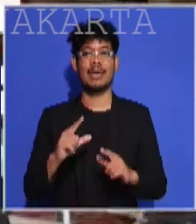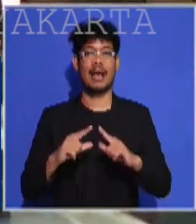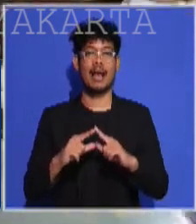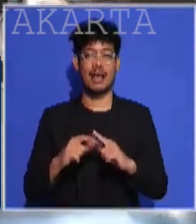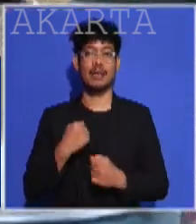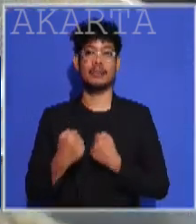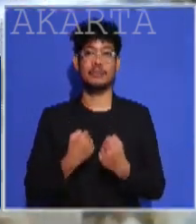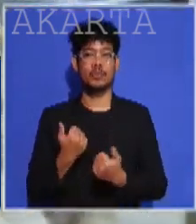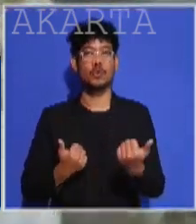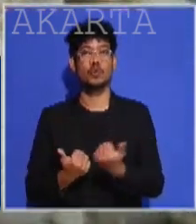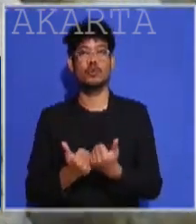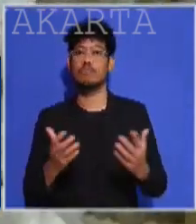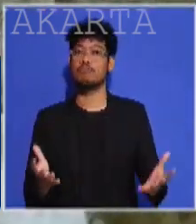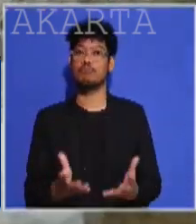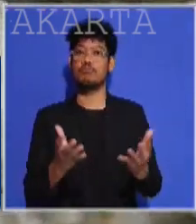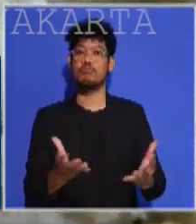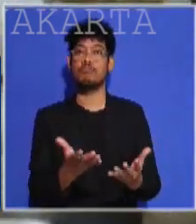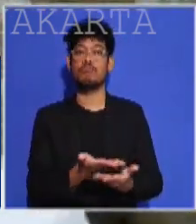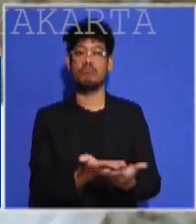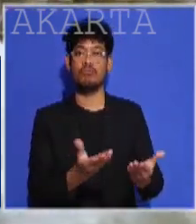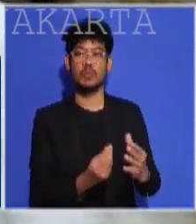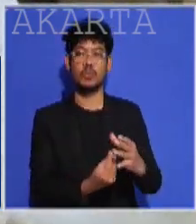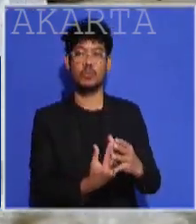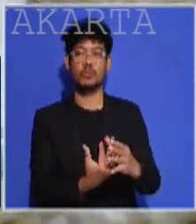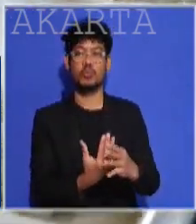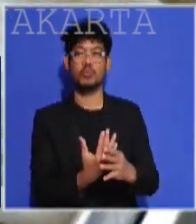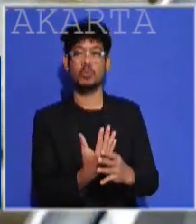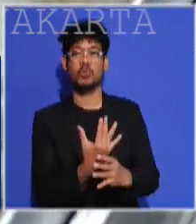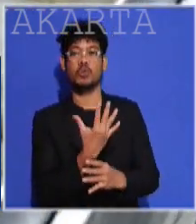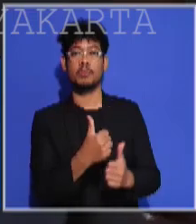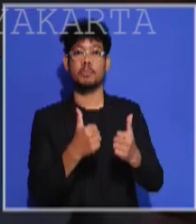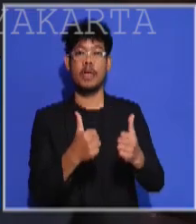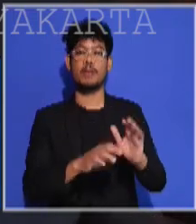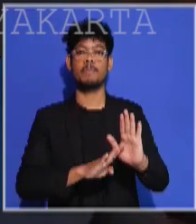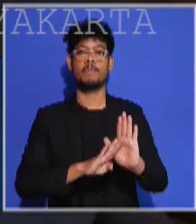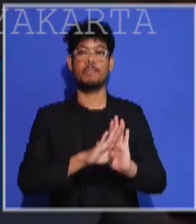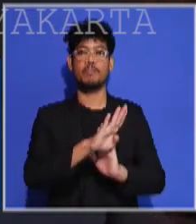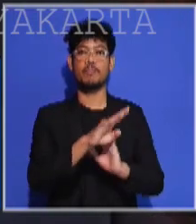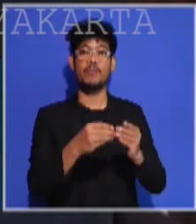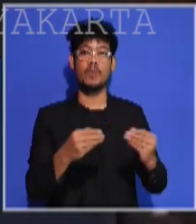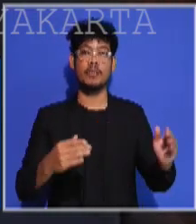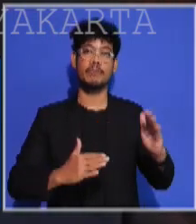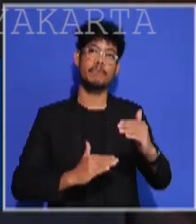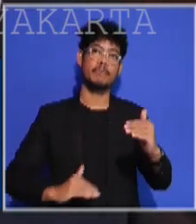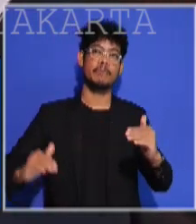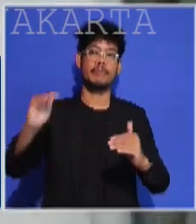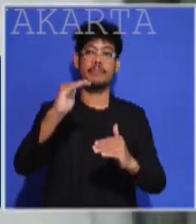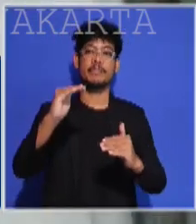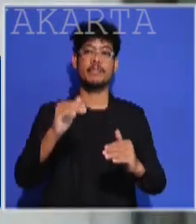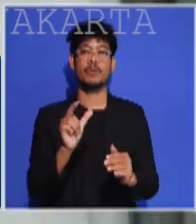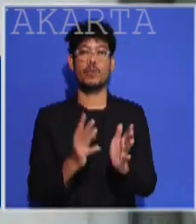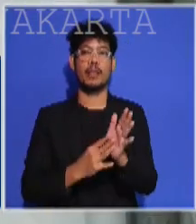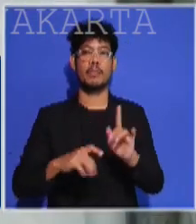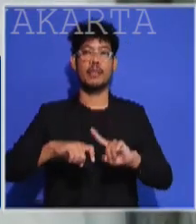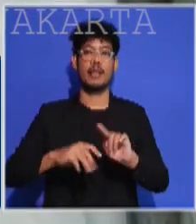pelaku UMKM anggotanya terus berkembang dan maju bahkan naik kelas UMKM di DIY dinilai berpotensi untuk